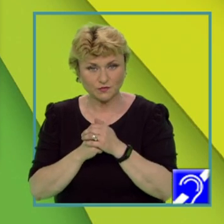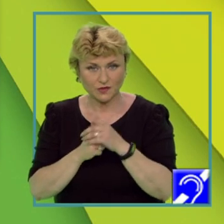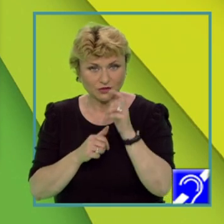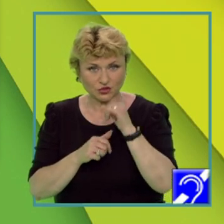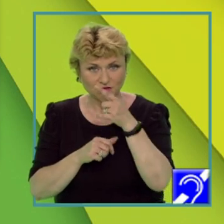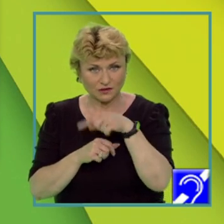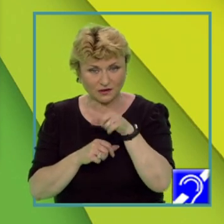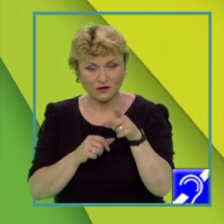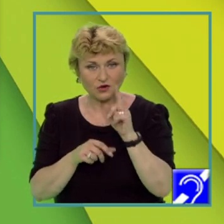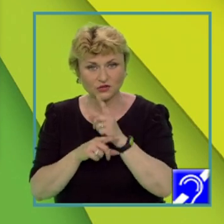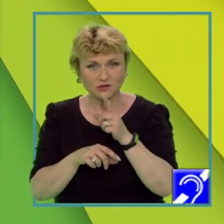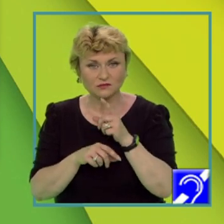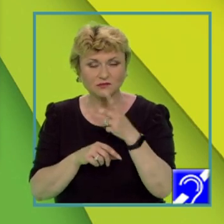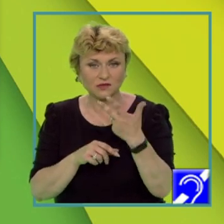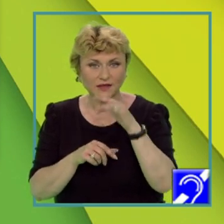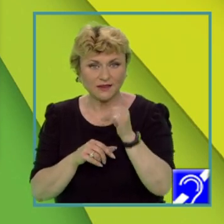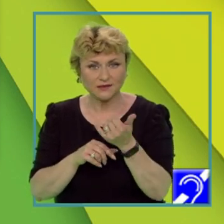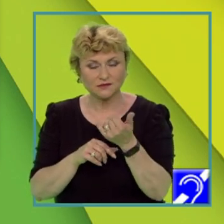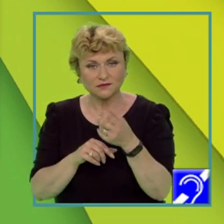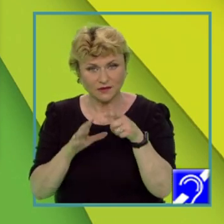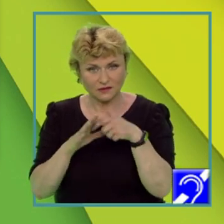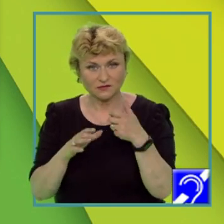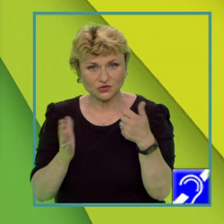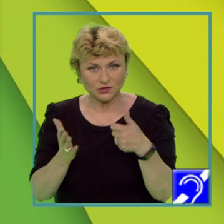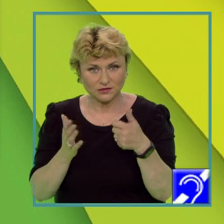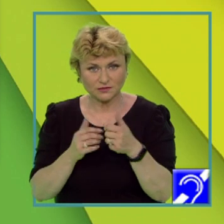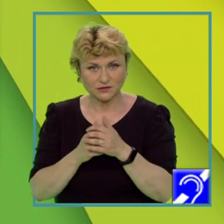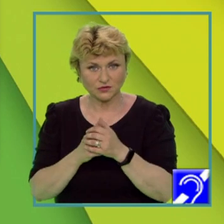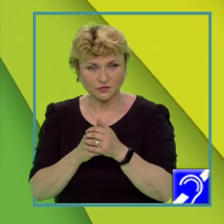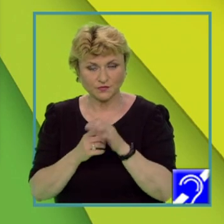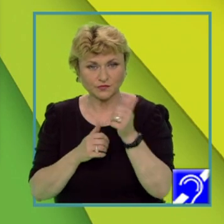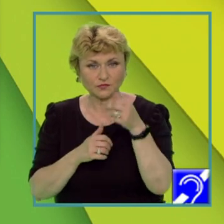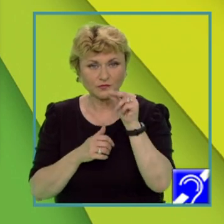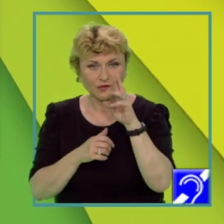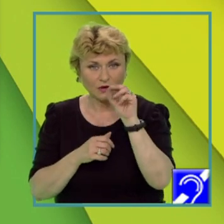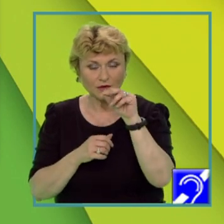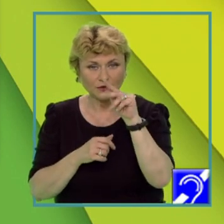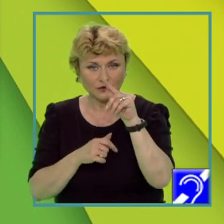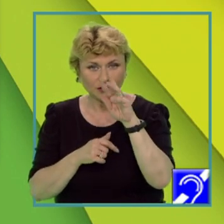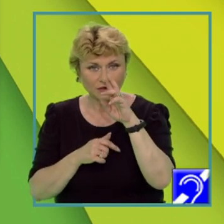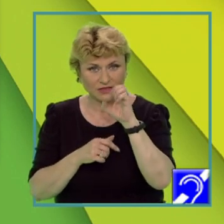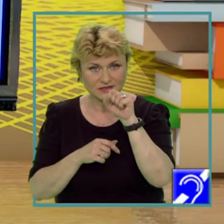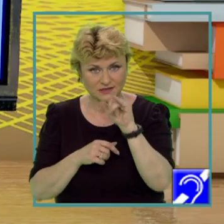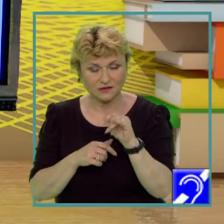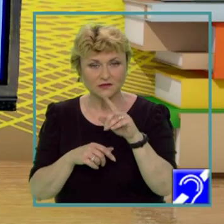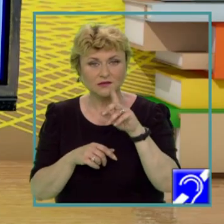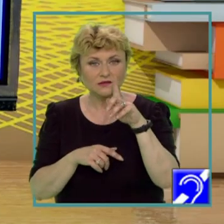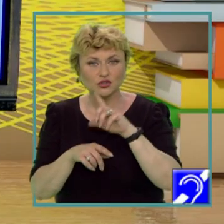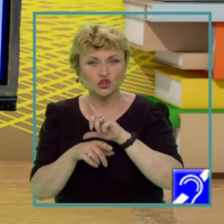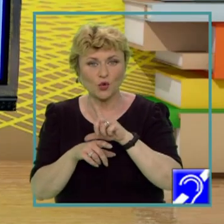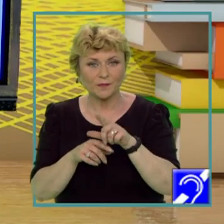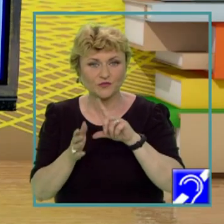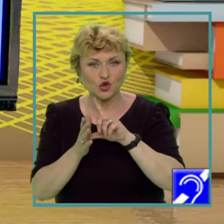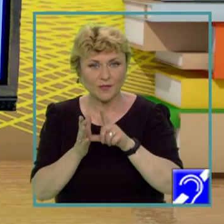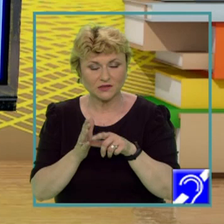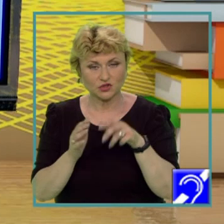radical de ordin 3 din 16 sunt termeni consecutivi ai unei progresii geometrice așa cum cerea exercițiul aplicația